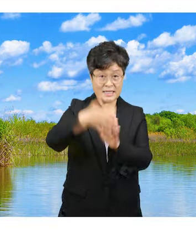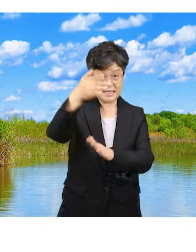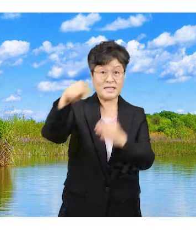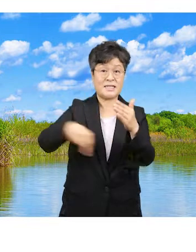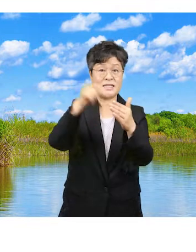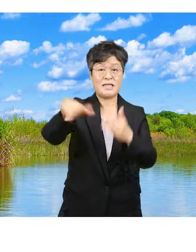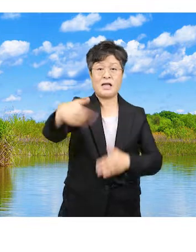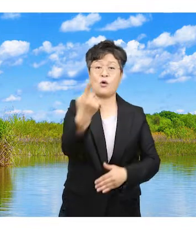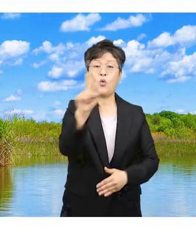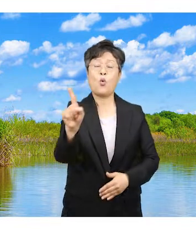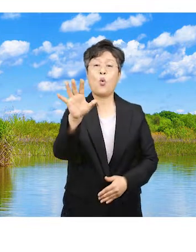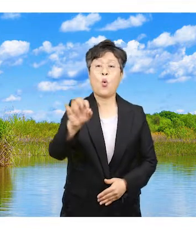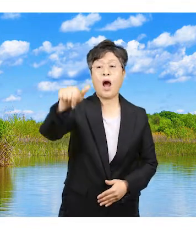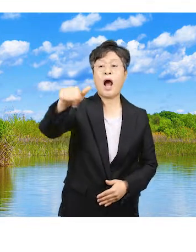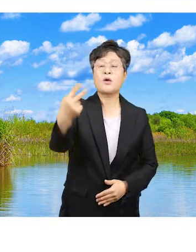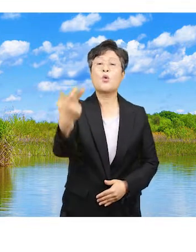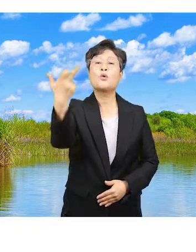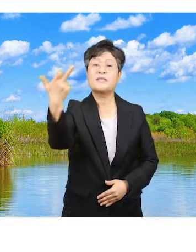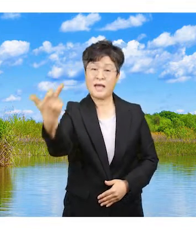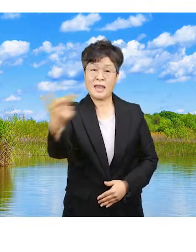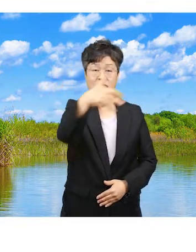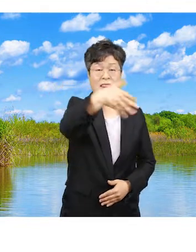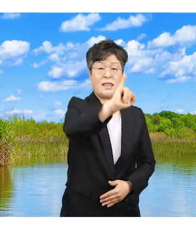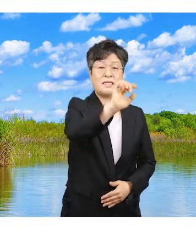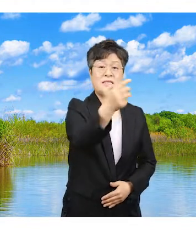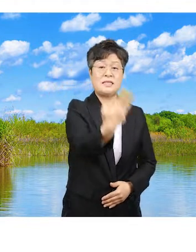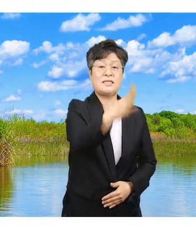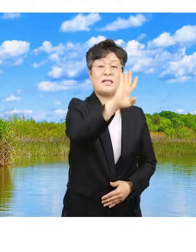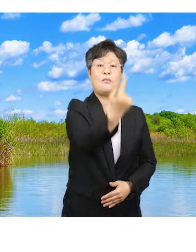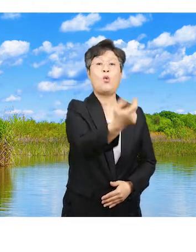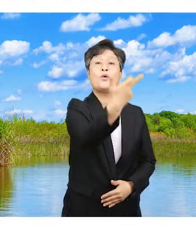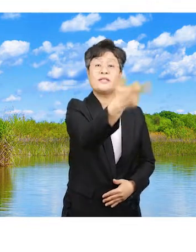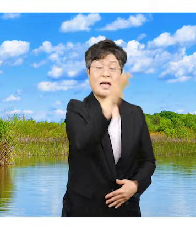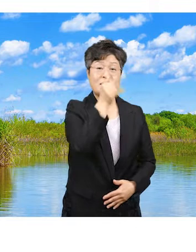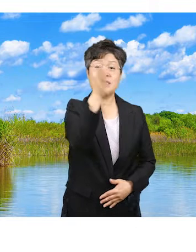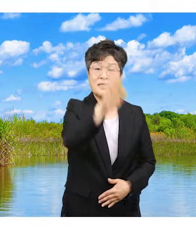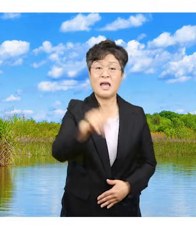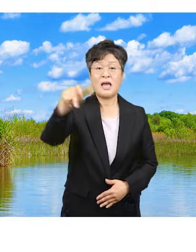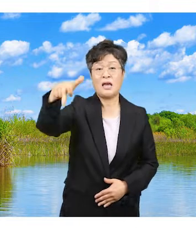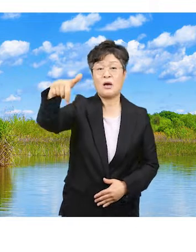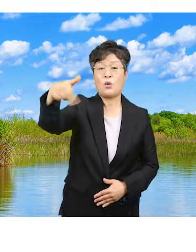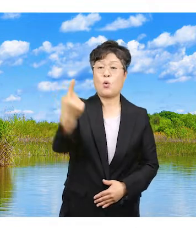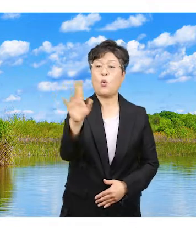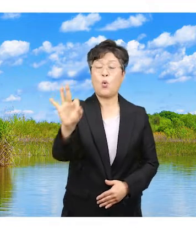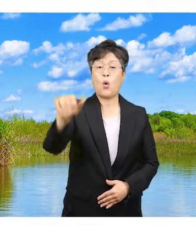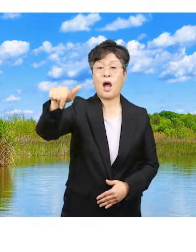광교산과 칠보산으로 둘러싸여 있고요. 또 광교산 일에서부터